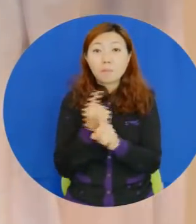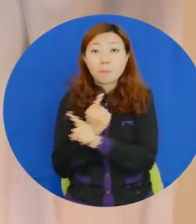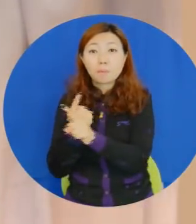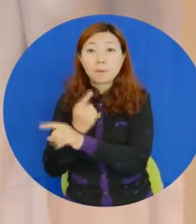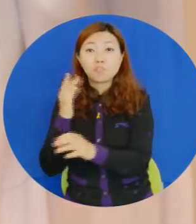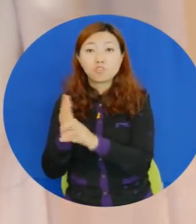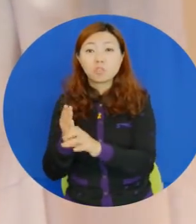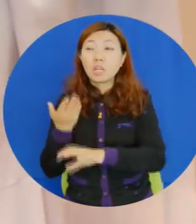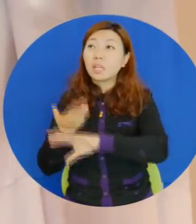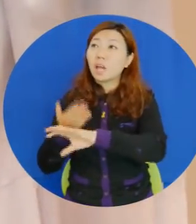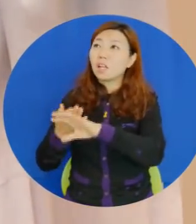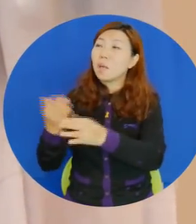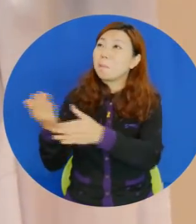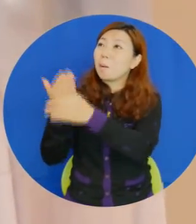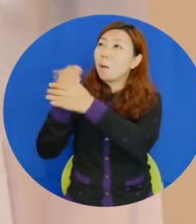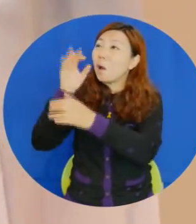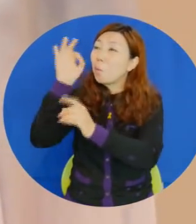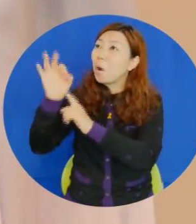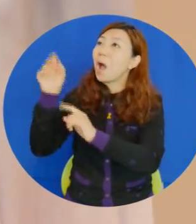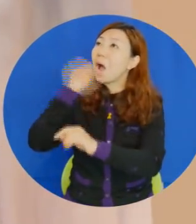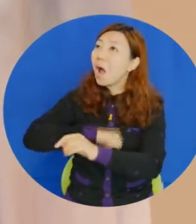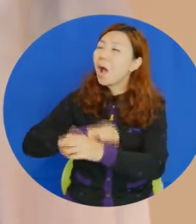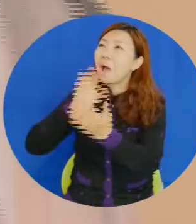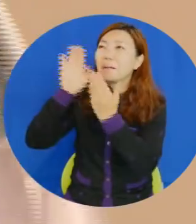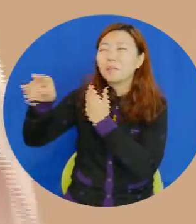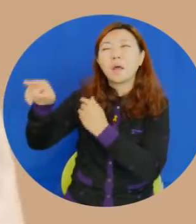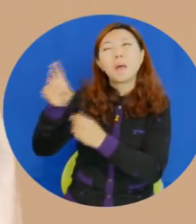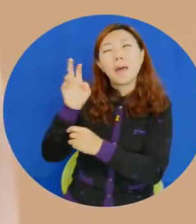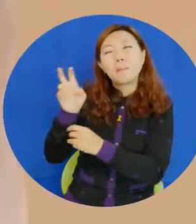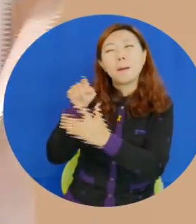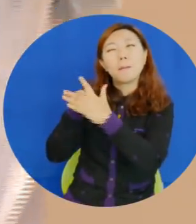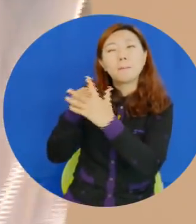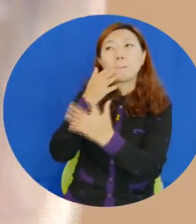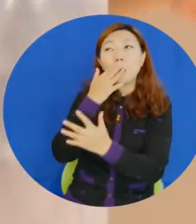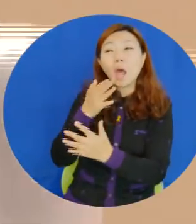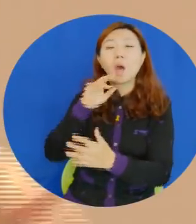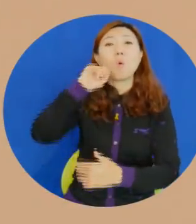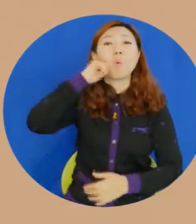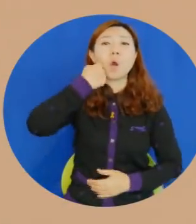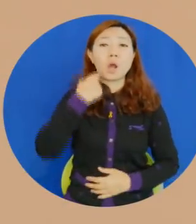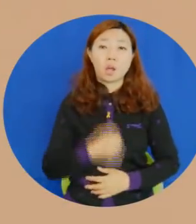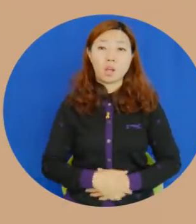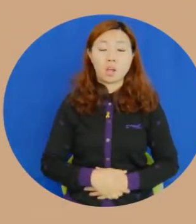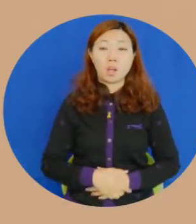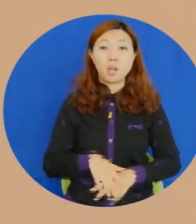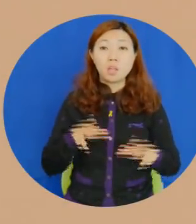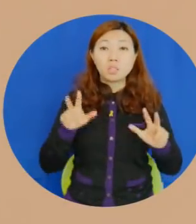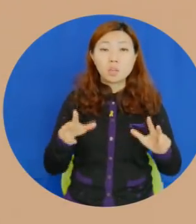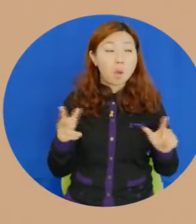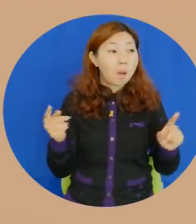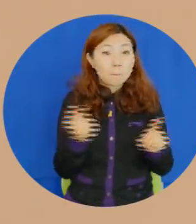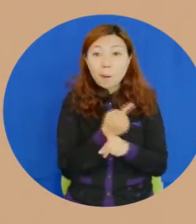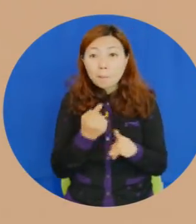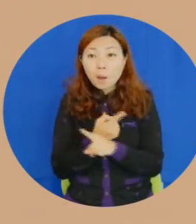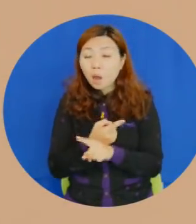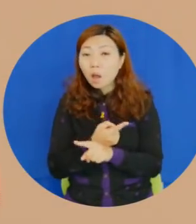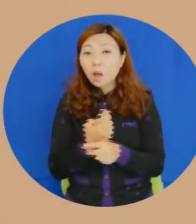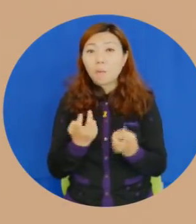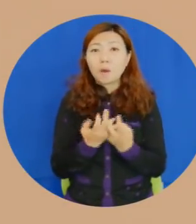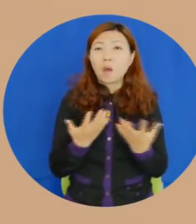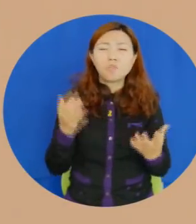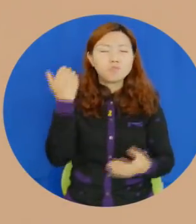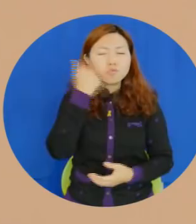저 별세계에 가가지고 선진 문명을 보고 아 우리 지구도 이래 가겠다 이런 예측할 수 있는 게 없다는 거예요. 이게 지금